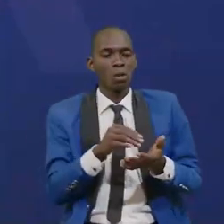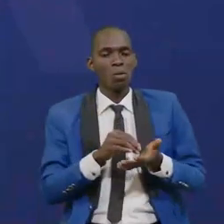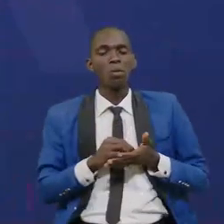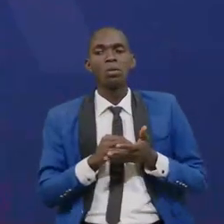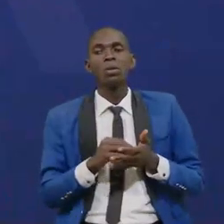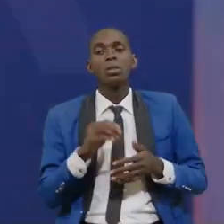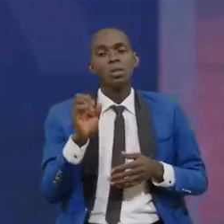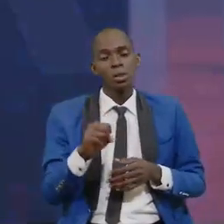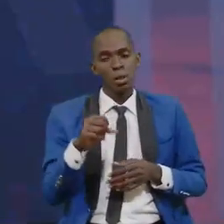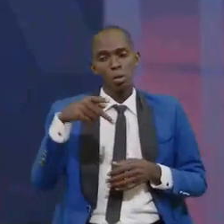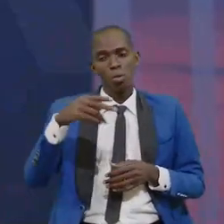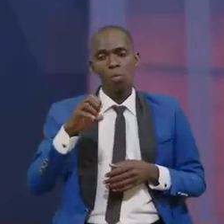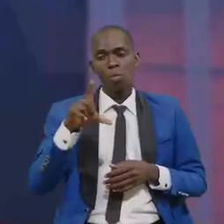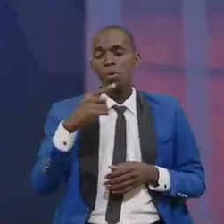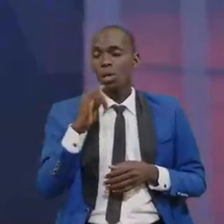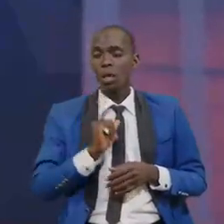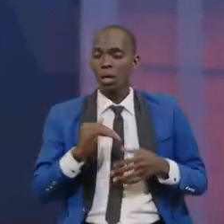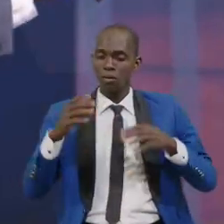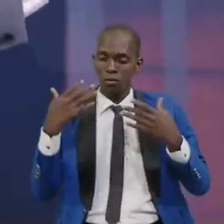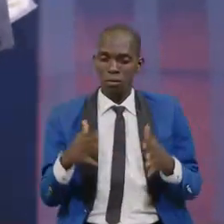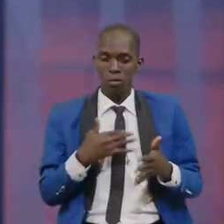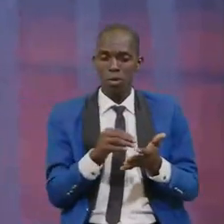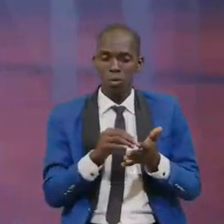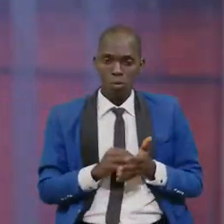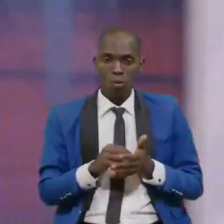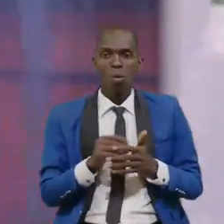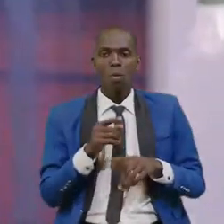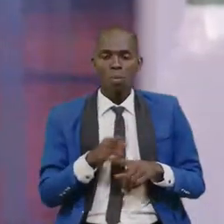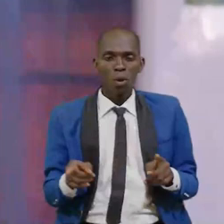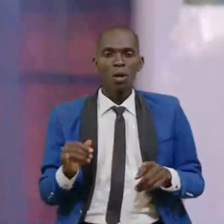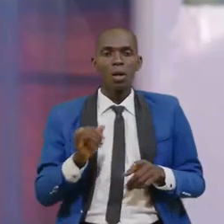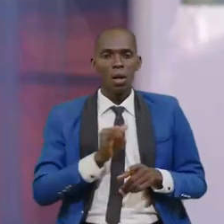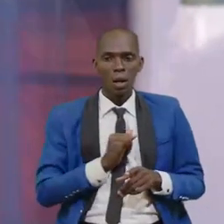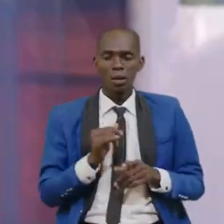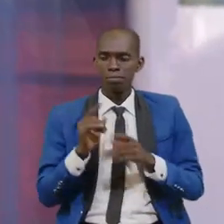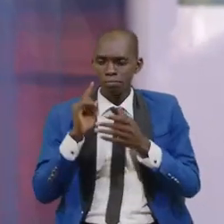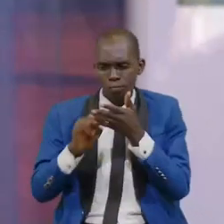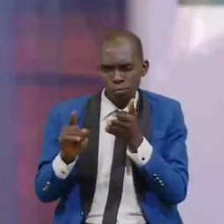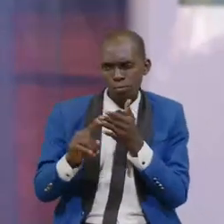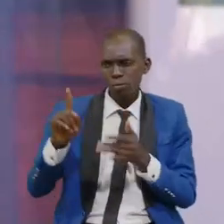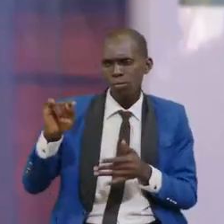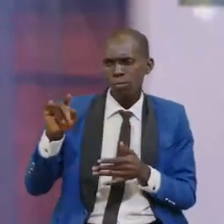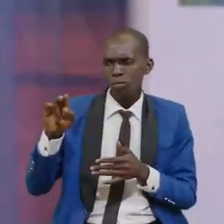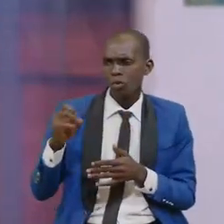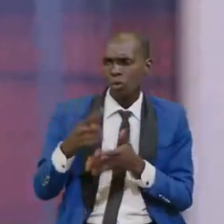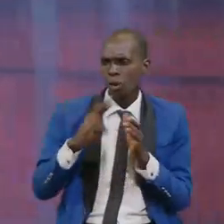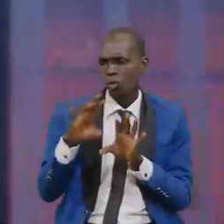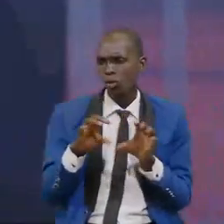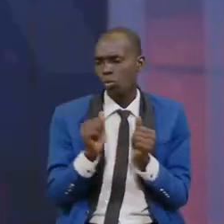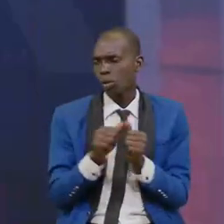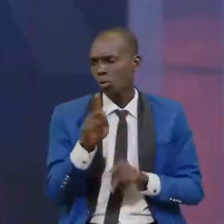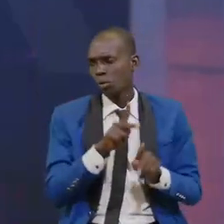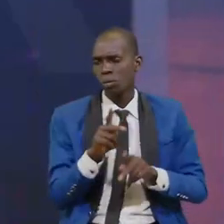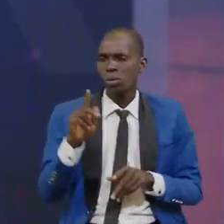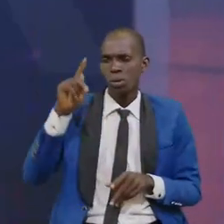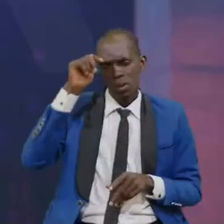oui, j'ai joué mon rôle, j'ai posé le fondement. Mais j'examine, Tite, qu'est-ce que tu fais là-bas, Timothée? Qu'est-ce que tu fais là-bas,